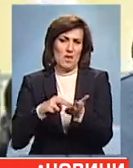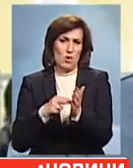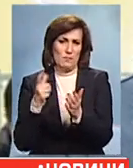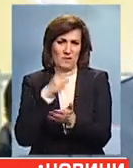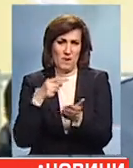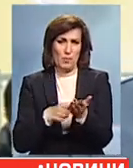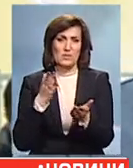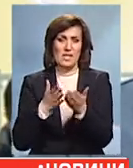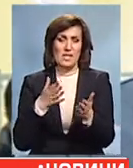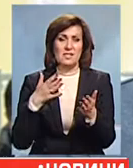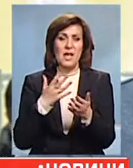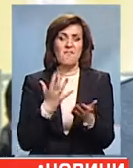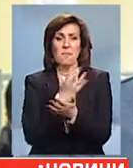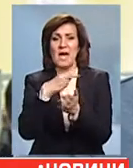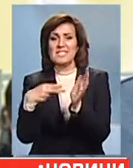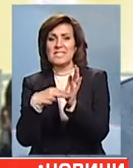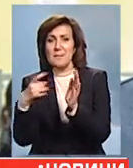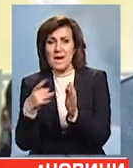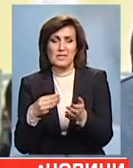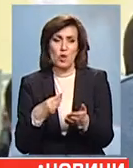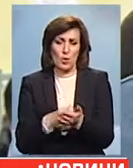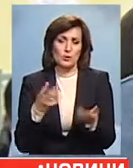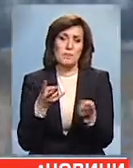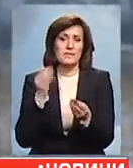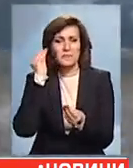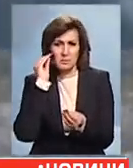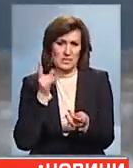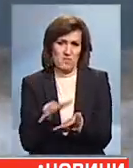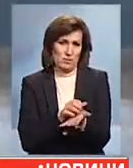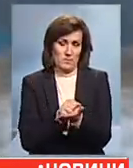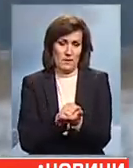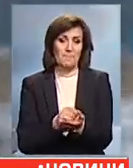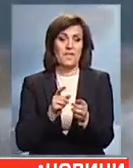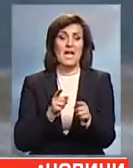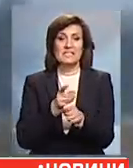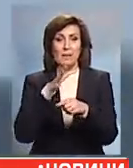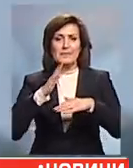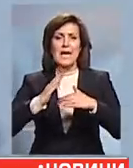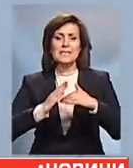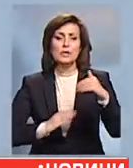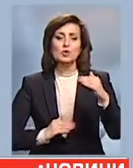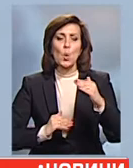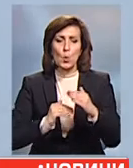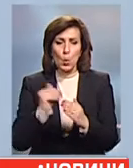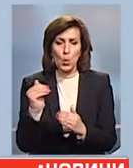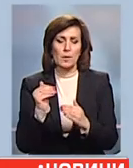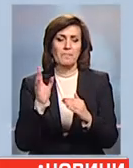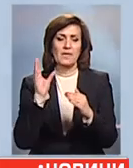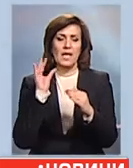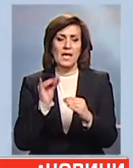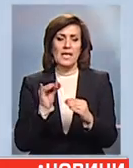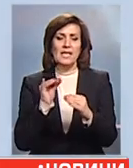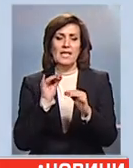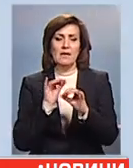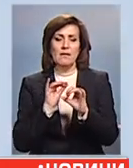средство пораження стоїть в 5-7 разів дорожче, ніж БПЛА, то немає ли смислу його збивати. Запускається апарат з рук і здатен працювати в умовах технічної